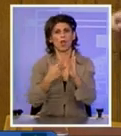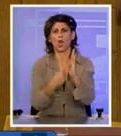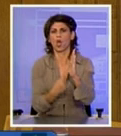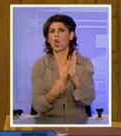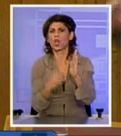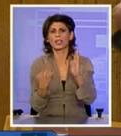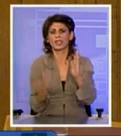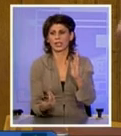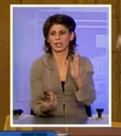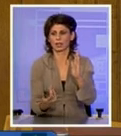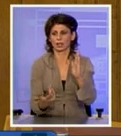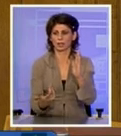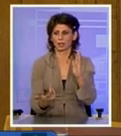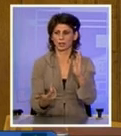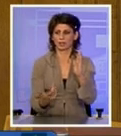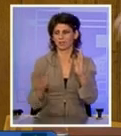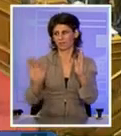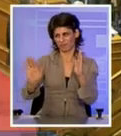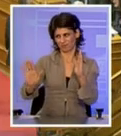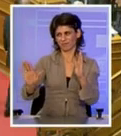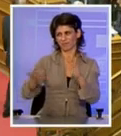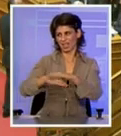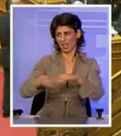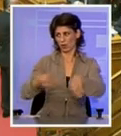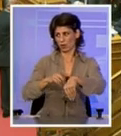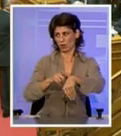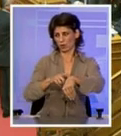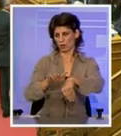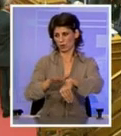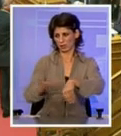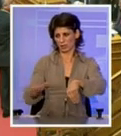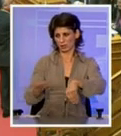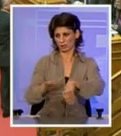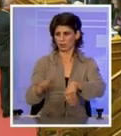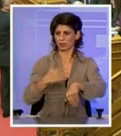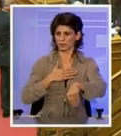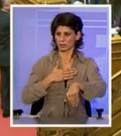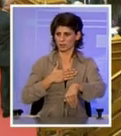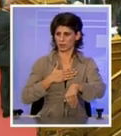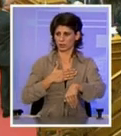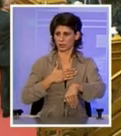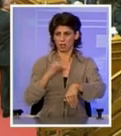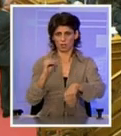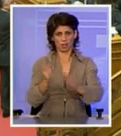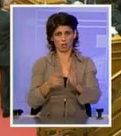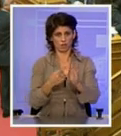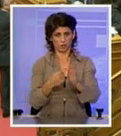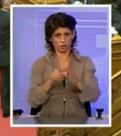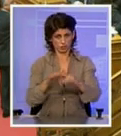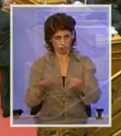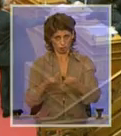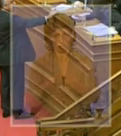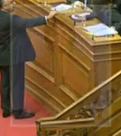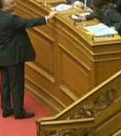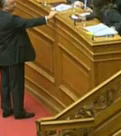τα εθνικά μας θέματα, έχετε κλείσει προπολού, σας παρακαλώ. Ευχαριστώ, κύριε Πρόεδρε. 10 φορές δεν μπορείτε να κλείσετε. Ευχαριστώ.